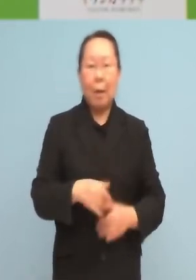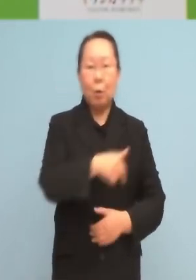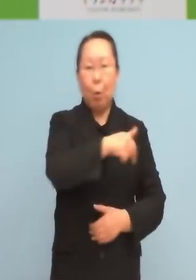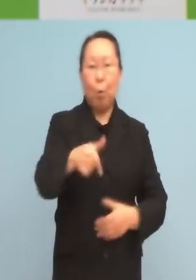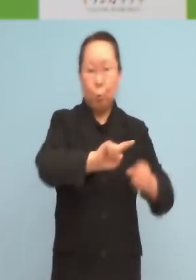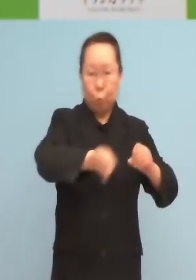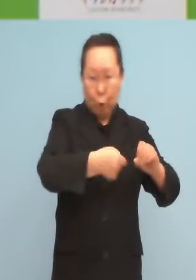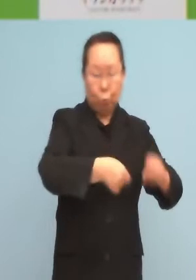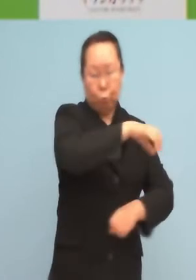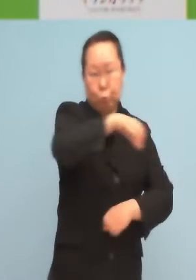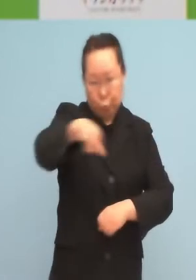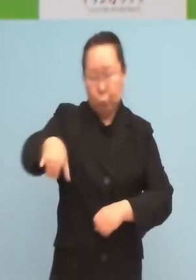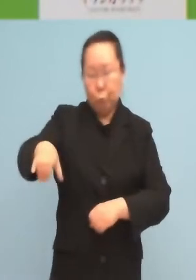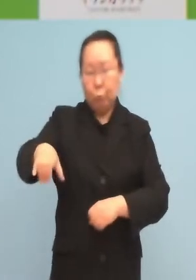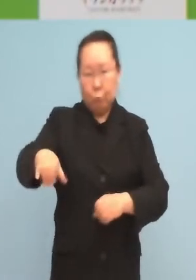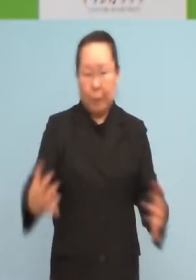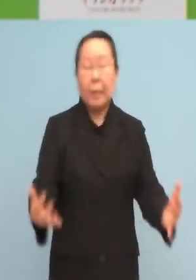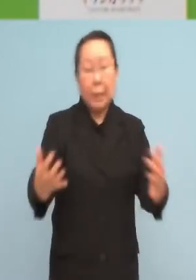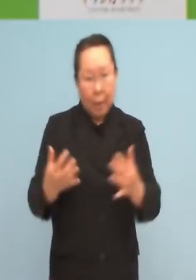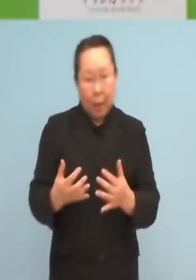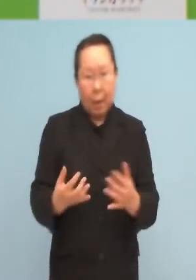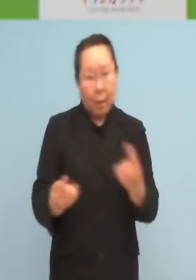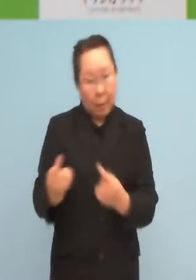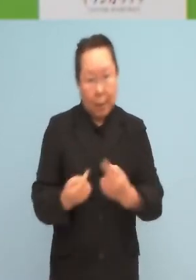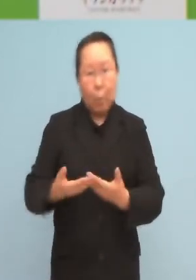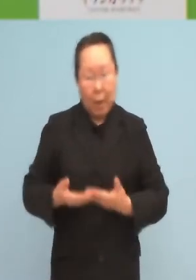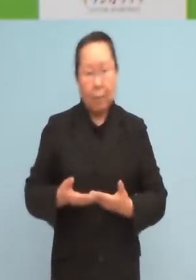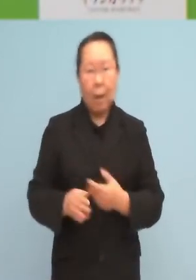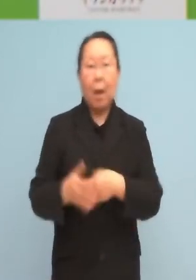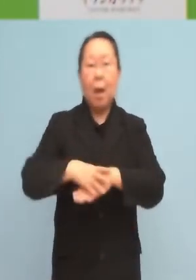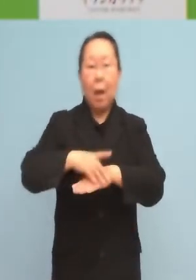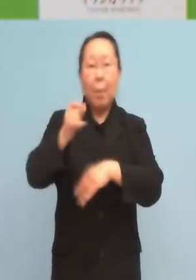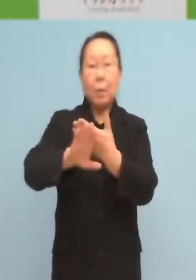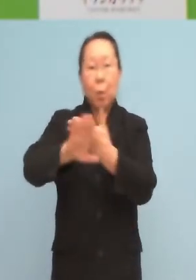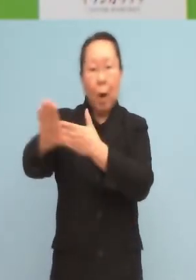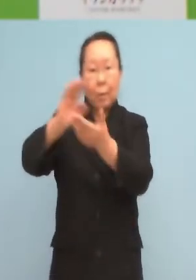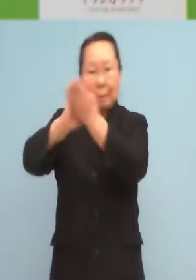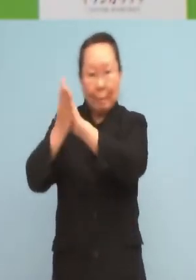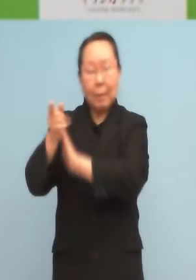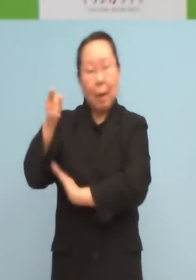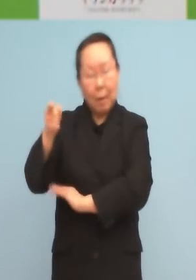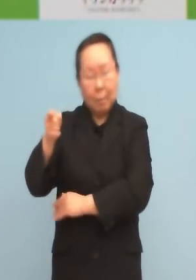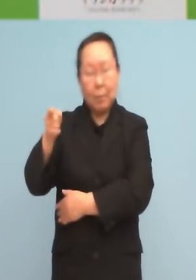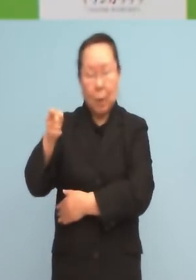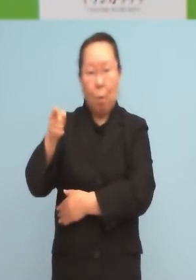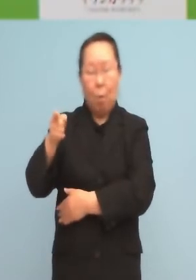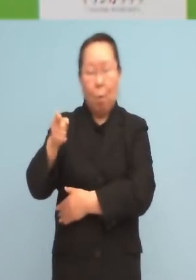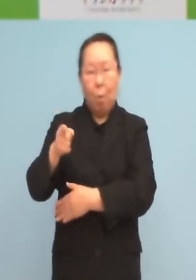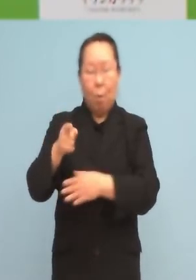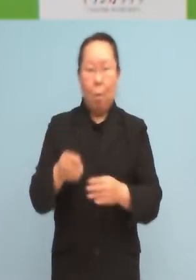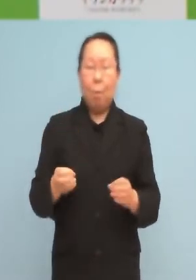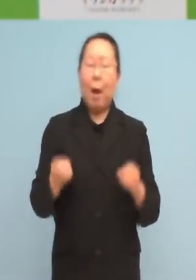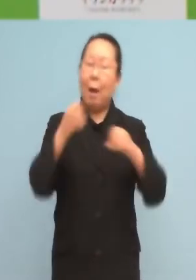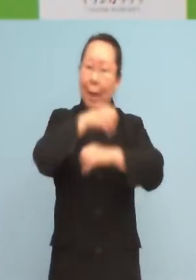して、私のところに来てもらいましてですね、まずは他県のこの、契約約